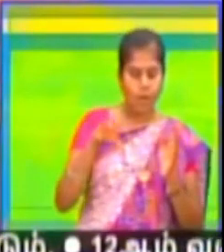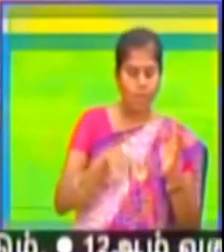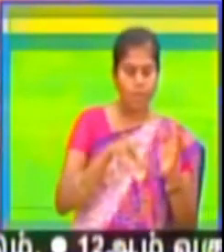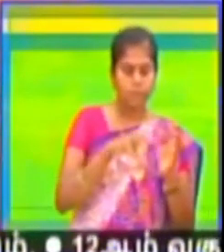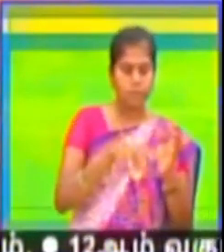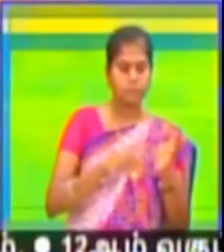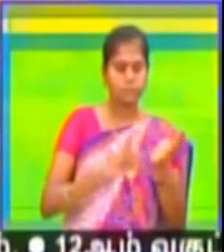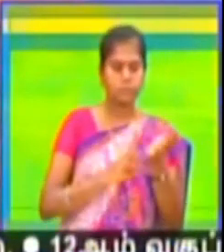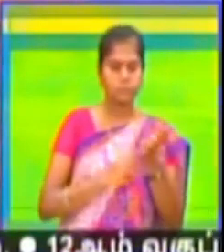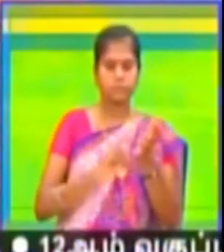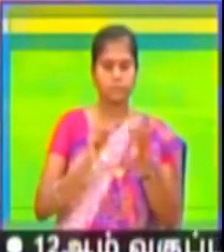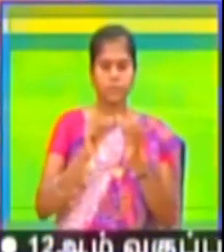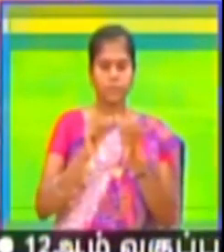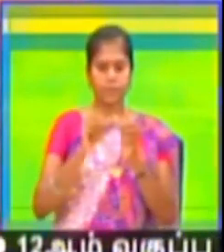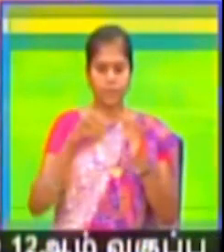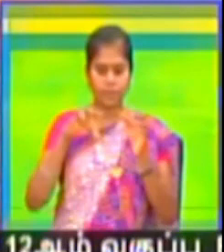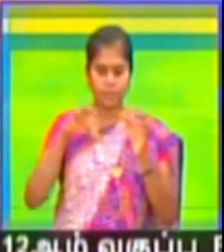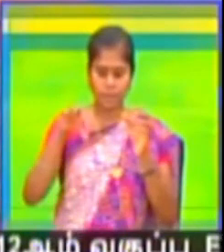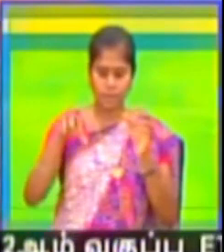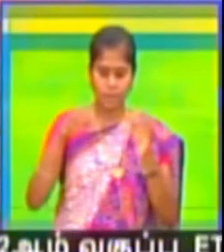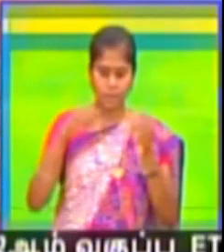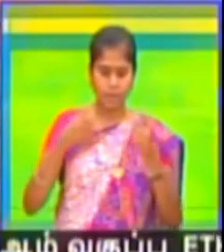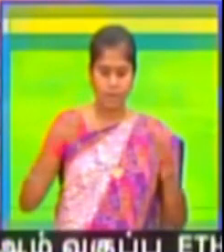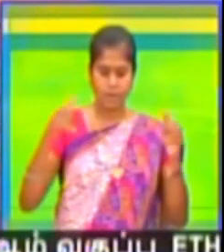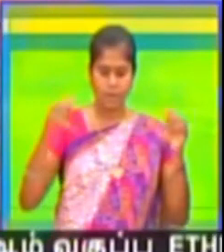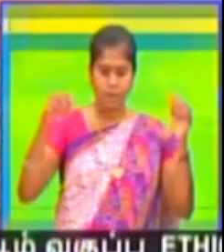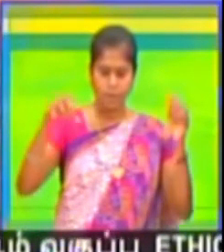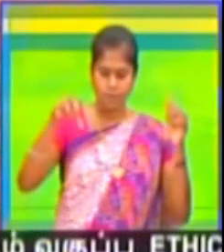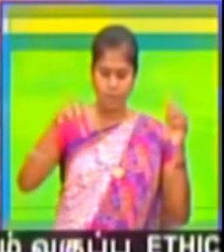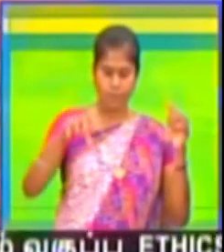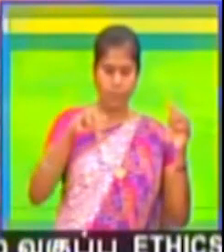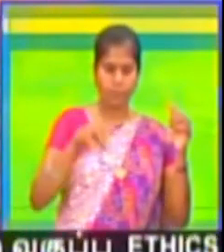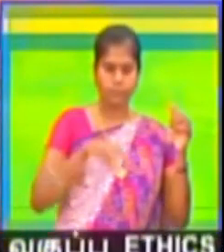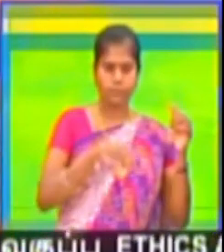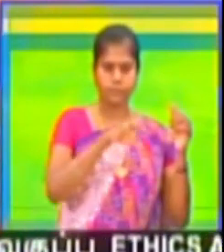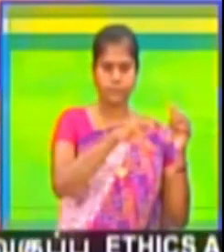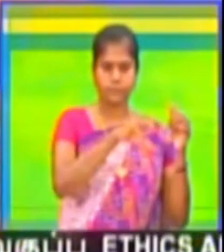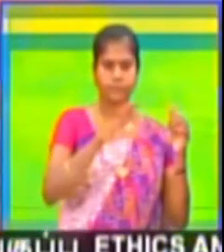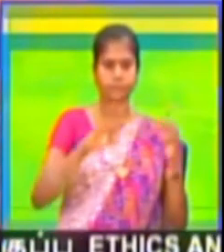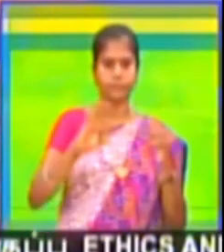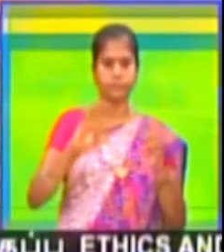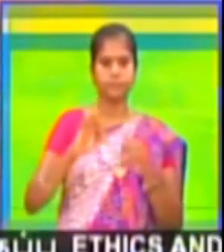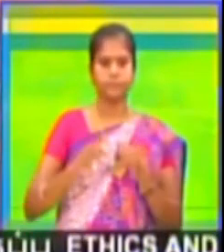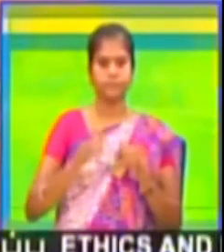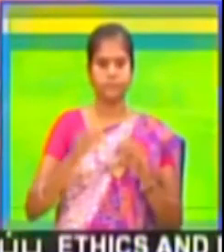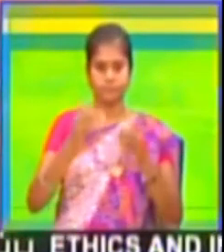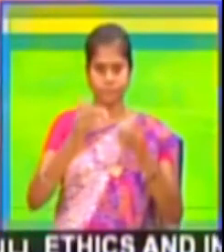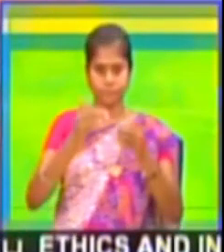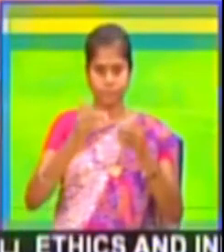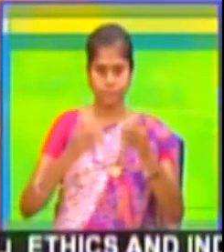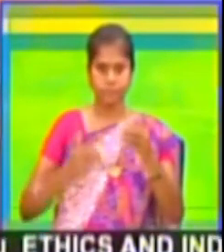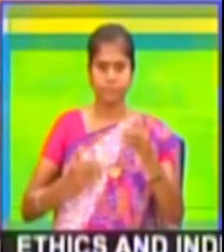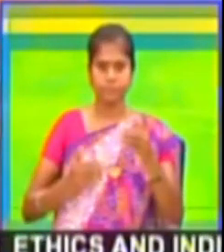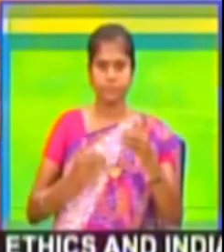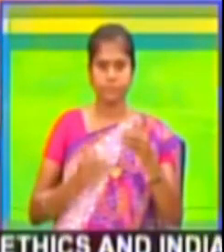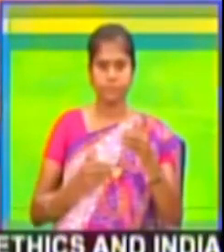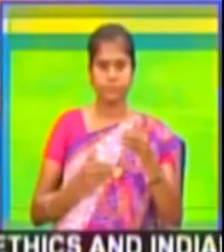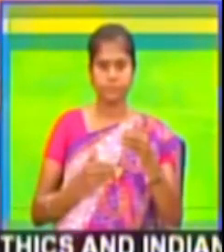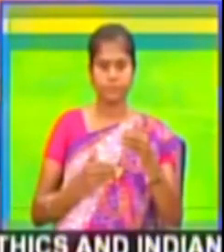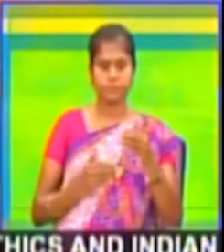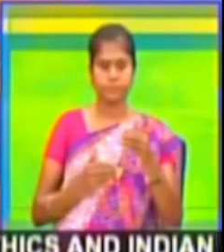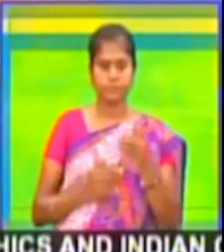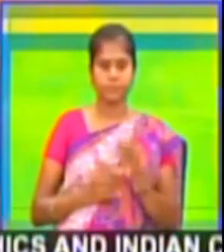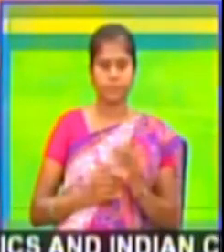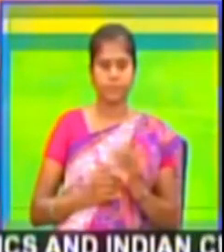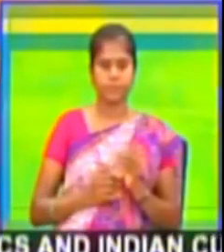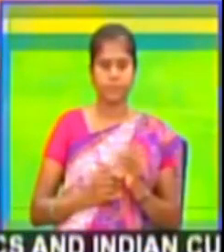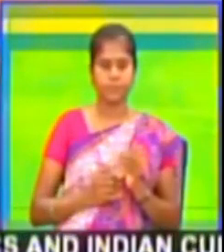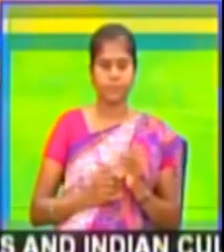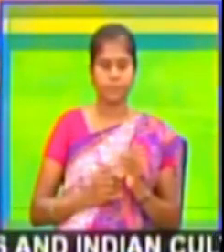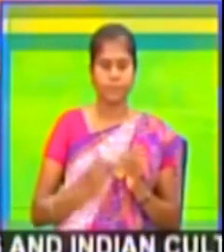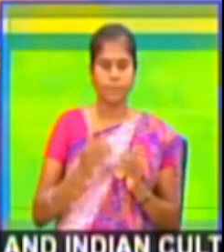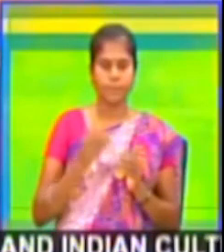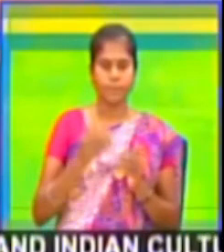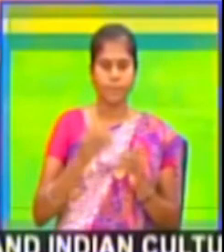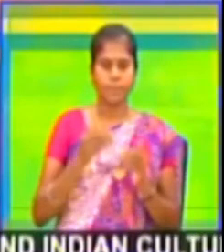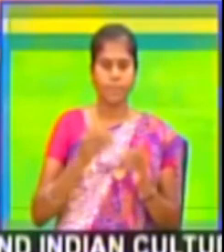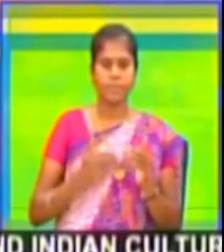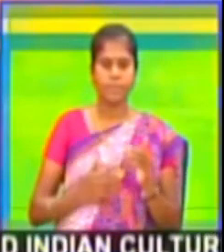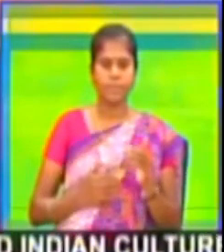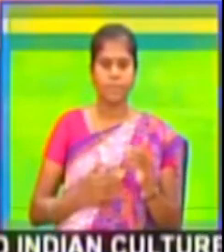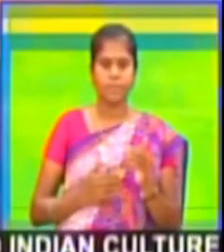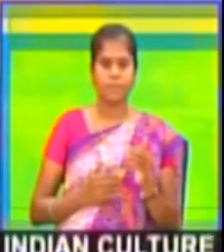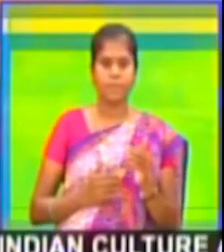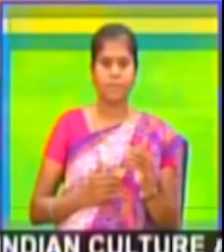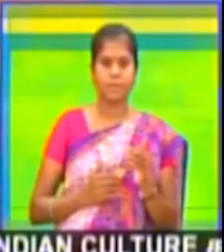நாடுகள், அதற்கு அடுத்தபடியா மெக்சிகோ. அதற்கு கீழே பார்த்தீங்கன்னா மத்திய அமெரிக்கா அப்படின்னு ஒரு நாடு